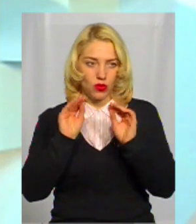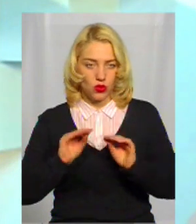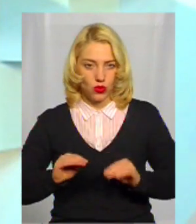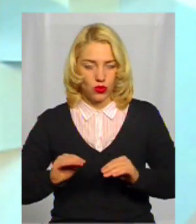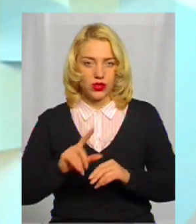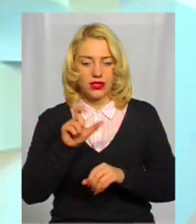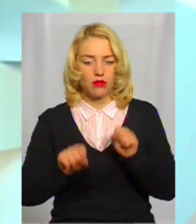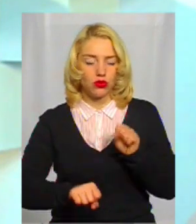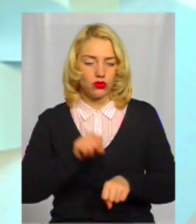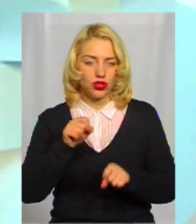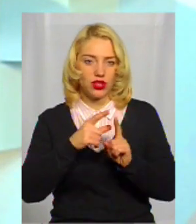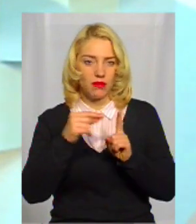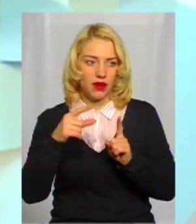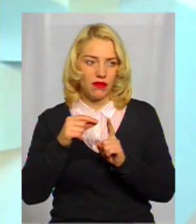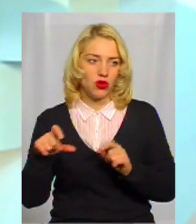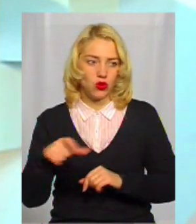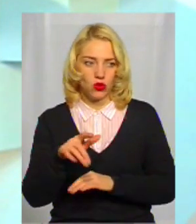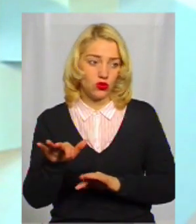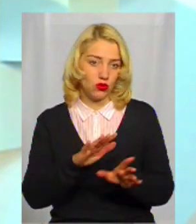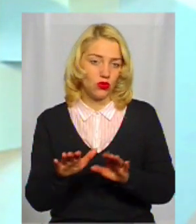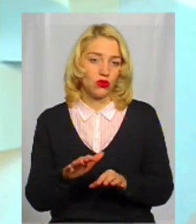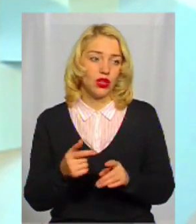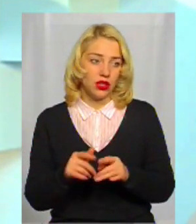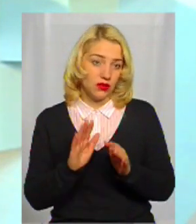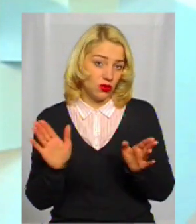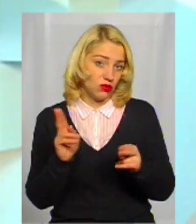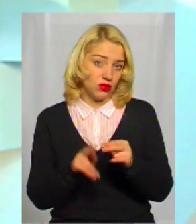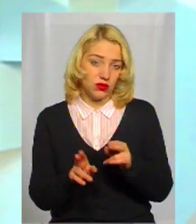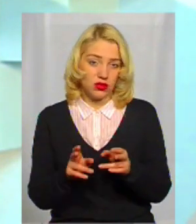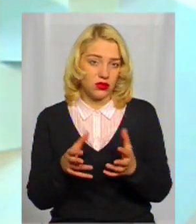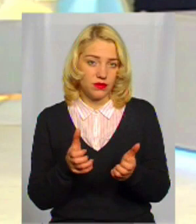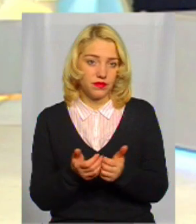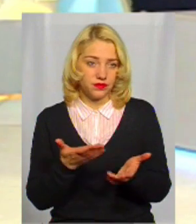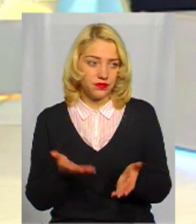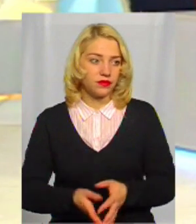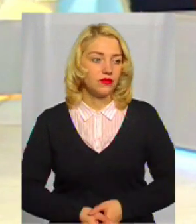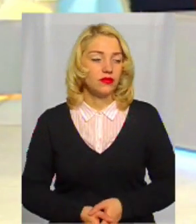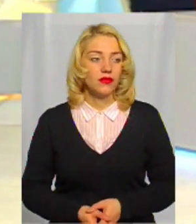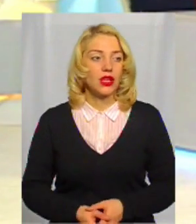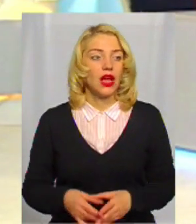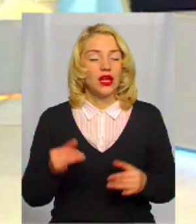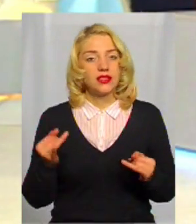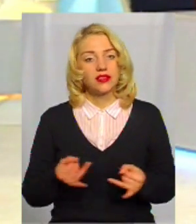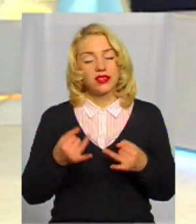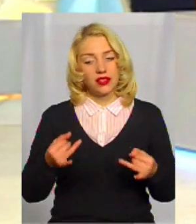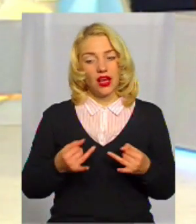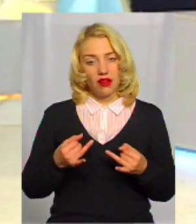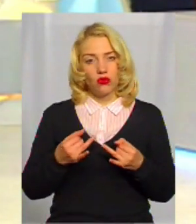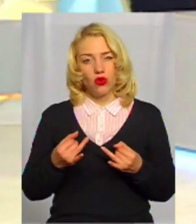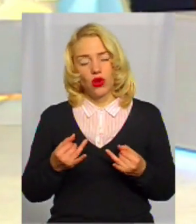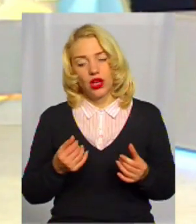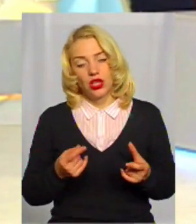порушення правил дорожнього руху. Ну, в принципі, подія вичерпана. А от мені цікаво, а трапляється таке,